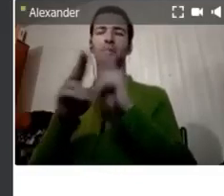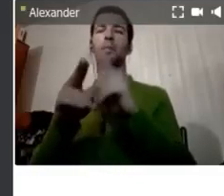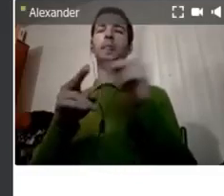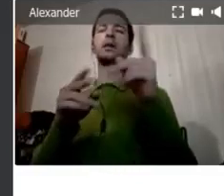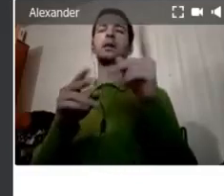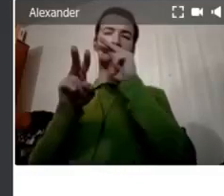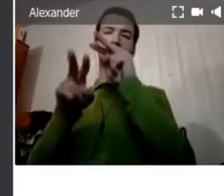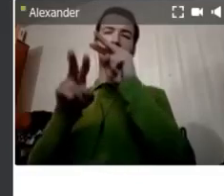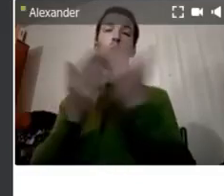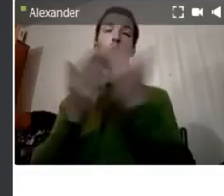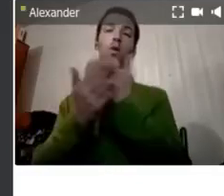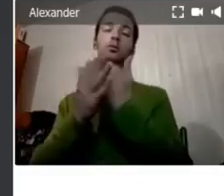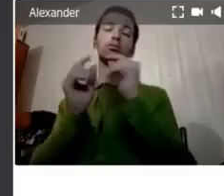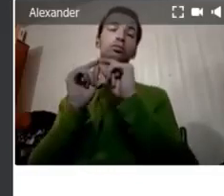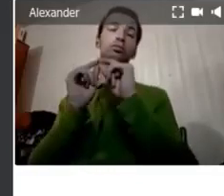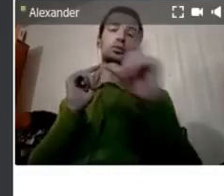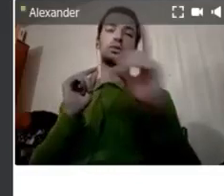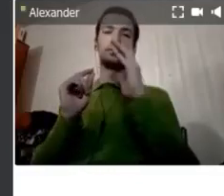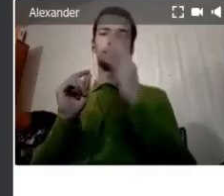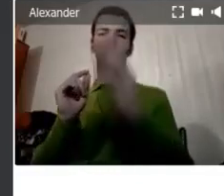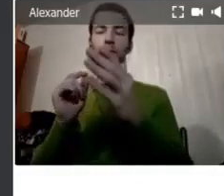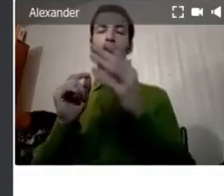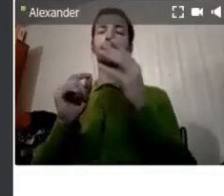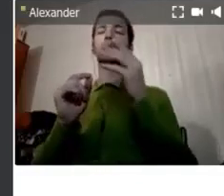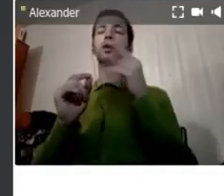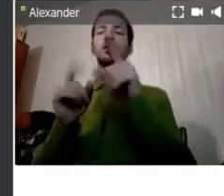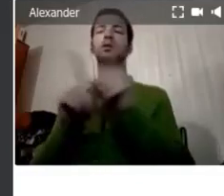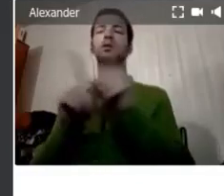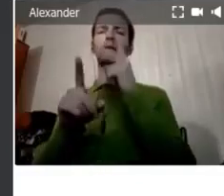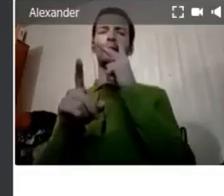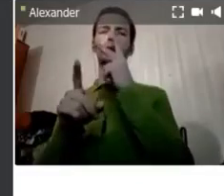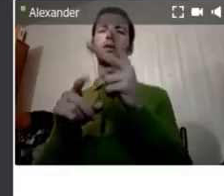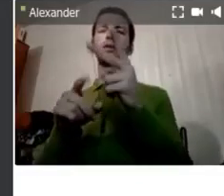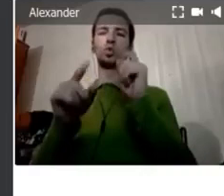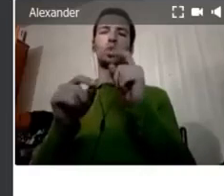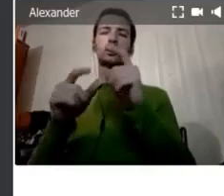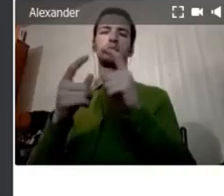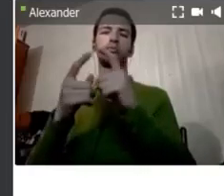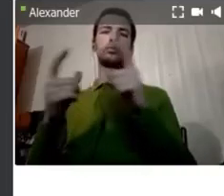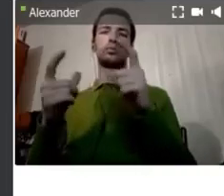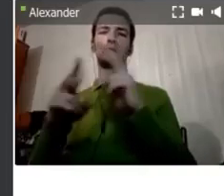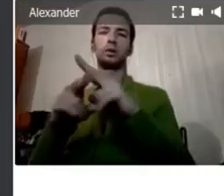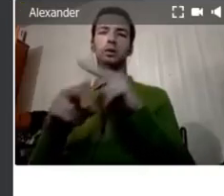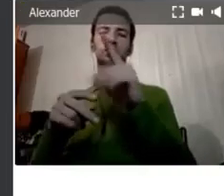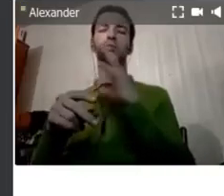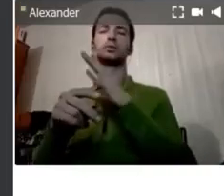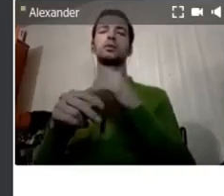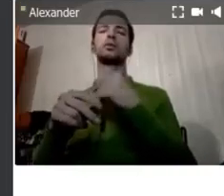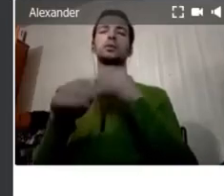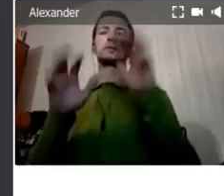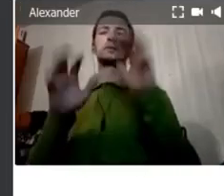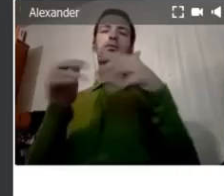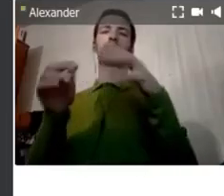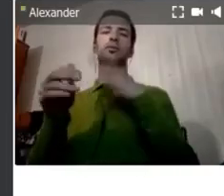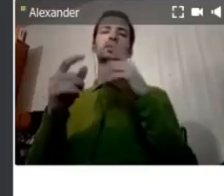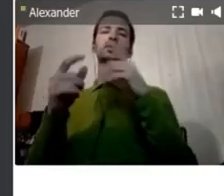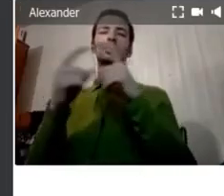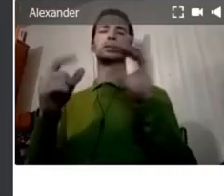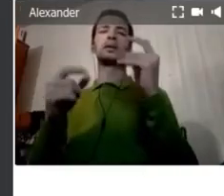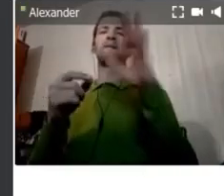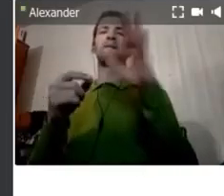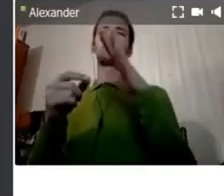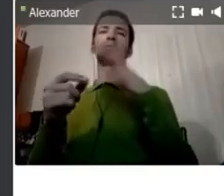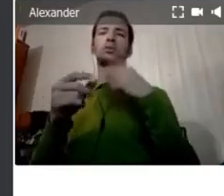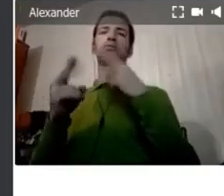евро в золоте. Вот, пожалуйста, мой документ, слитки Хераеус. Это реально